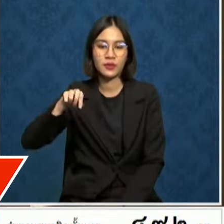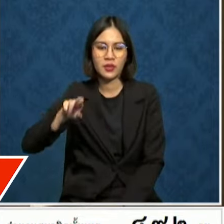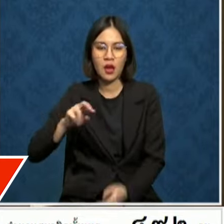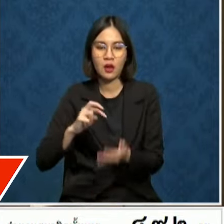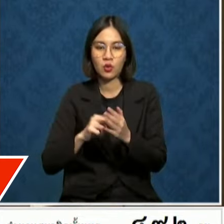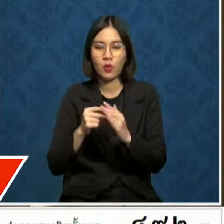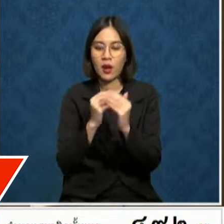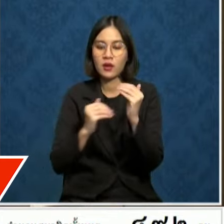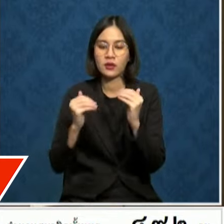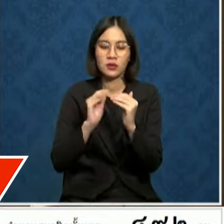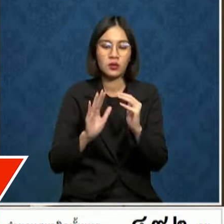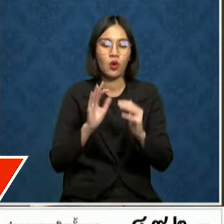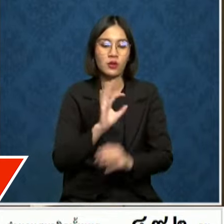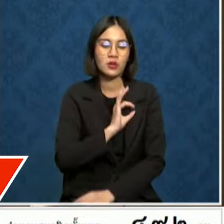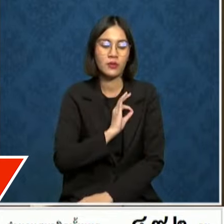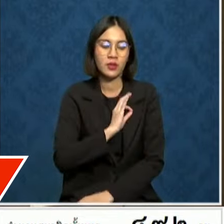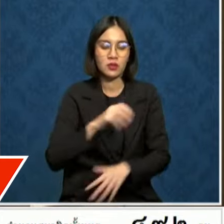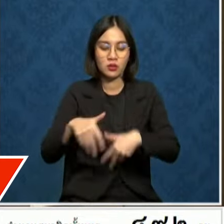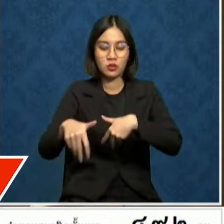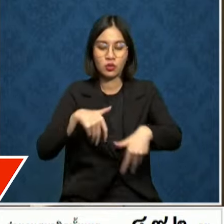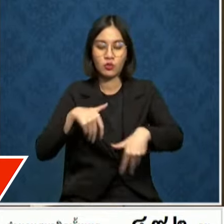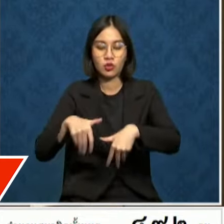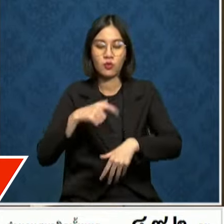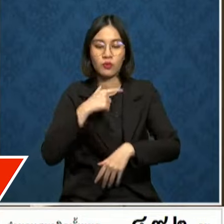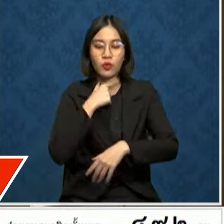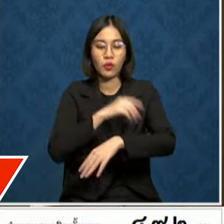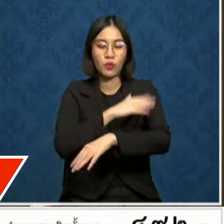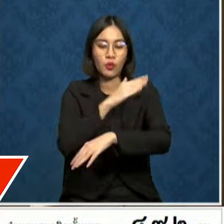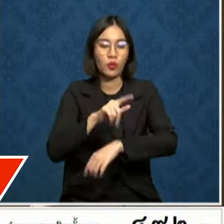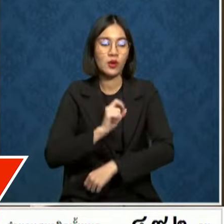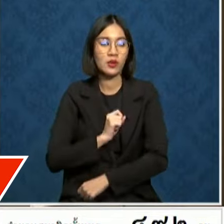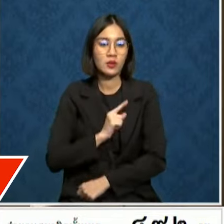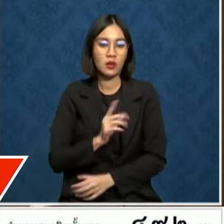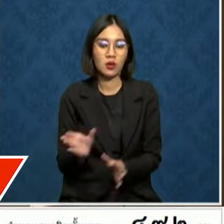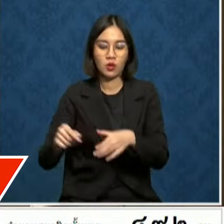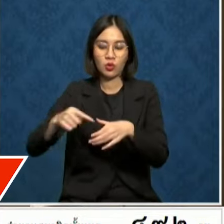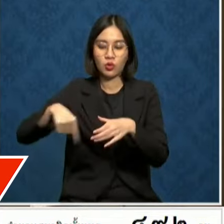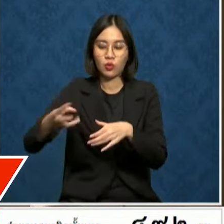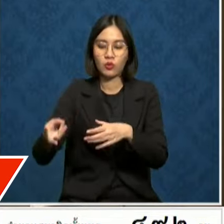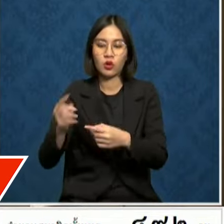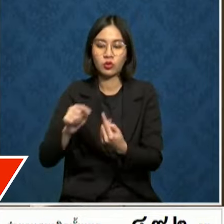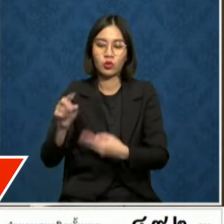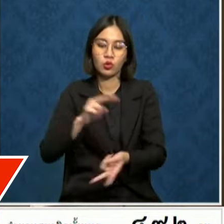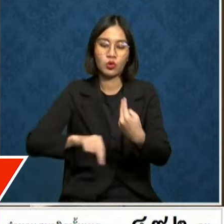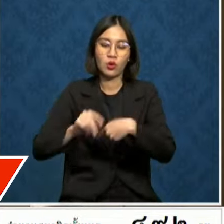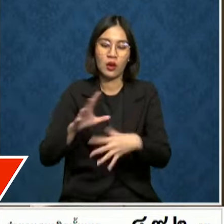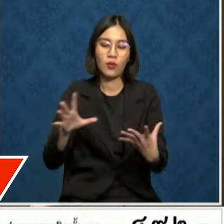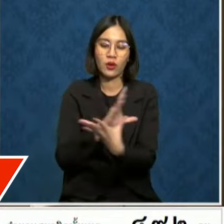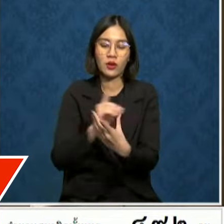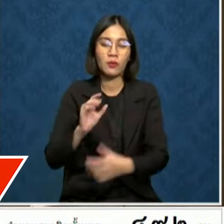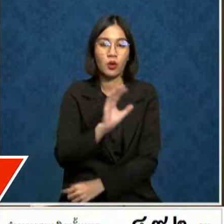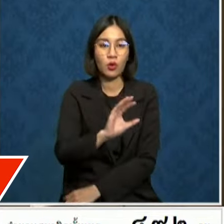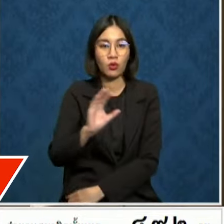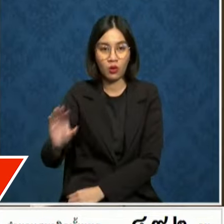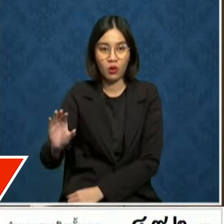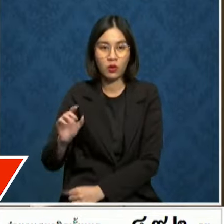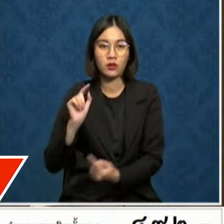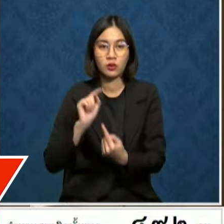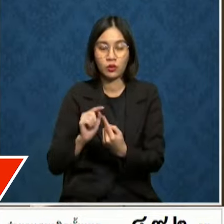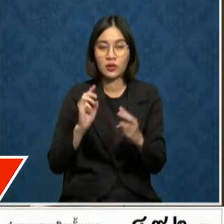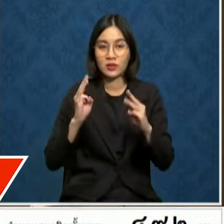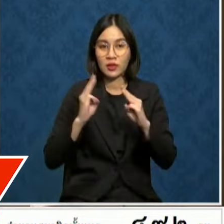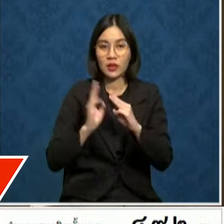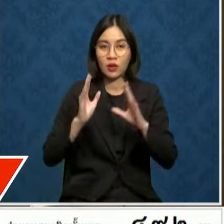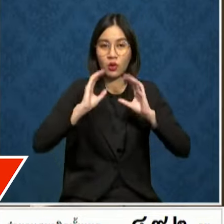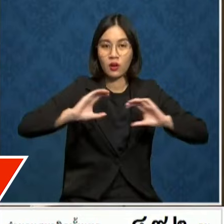ถือเป็นสิทธิ์ของสมาชิกของชุมชนชาติพันธุ์ศาสนาและชนกลุ่มน้อยในการรักษาวัฒนธรรมของตนและเป็นพันธกรณี